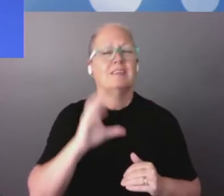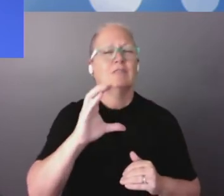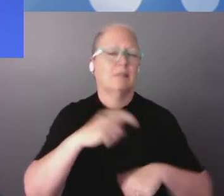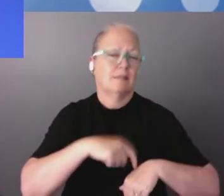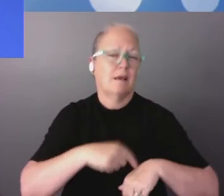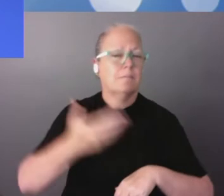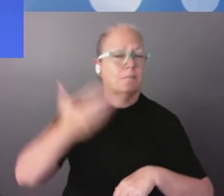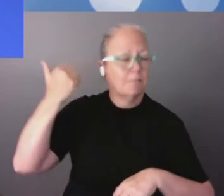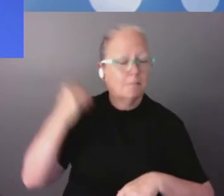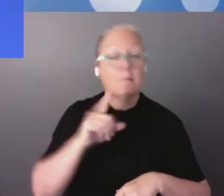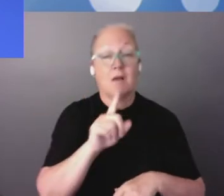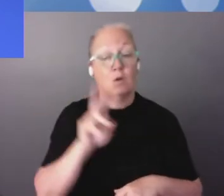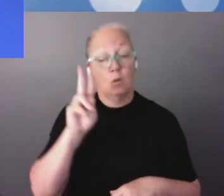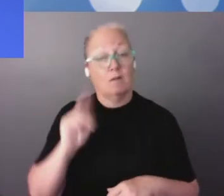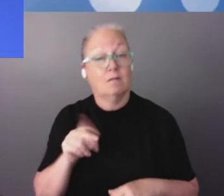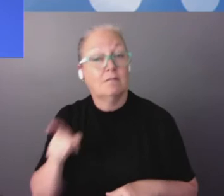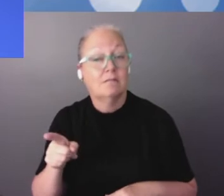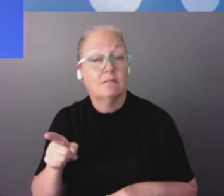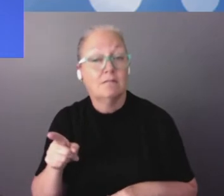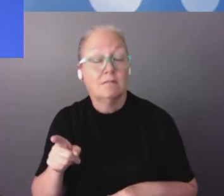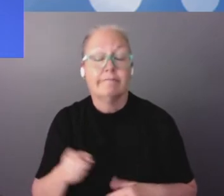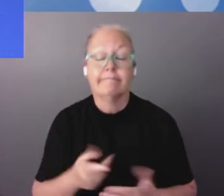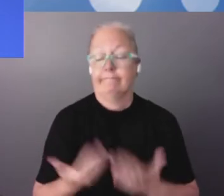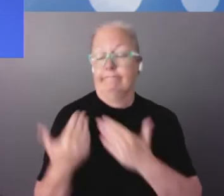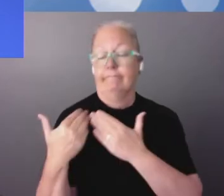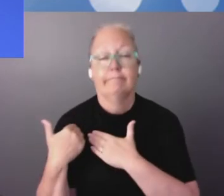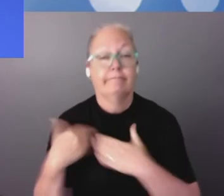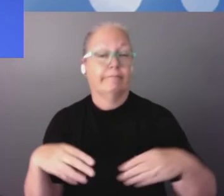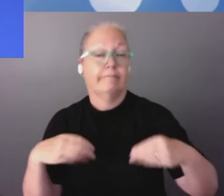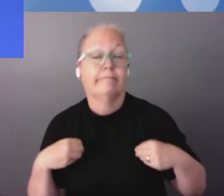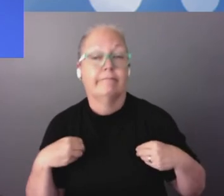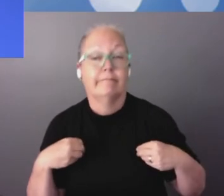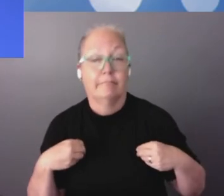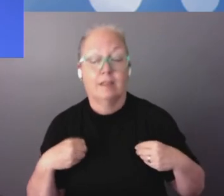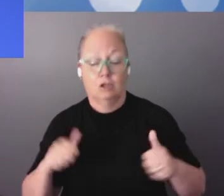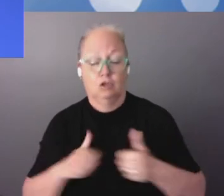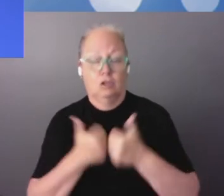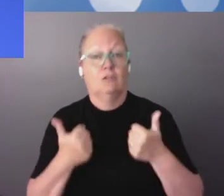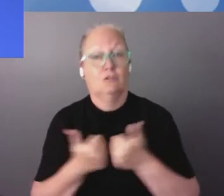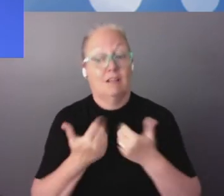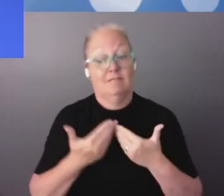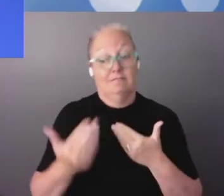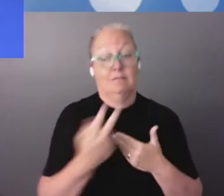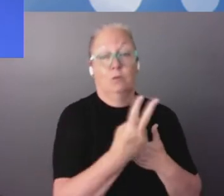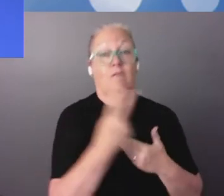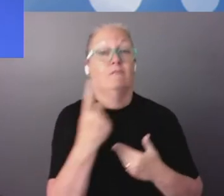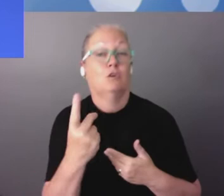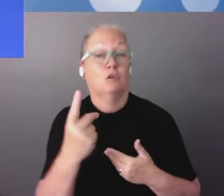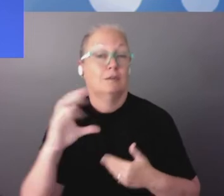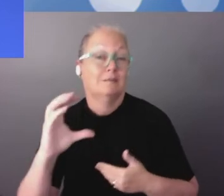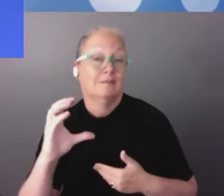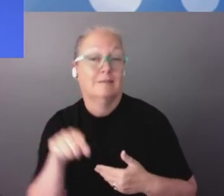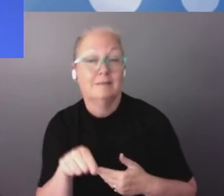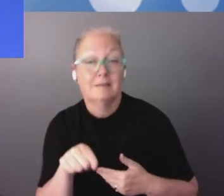ces défis du XXIe siècle. Et l'un de ces défis